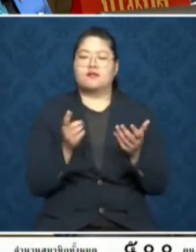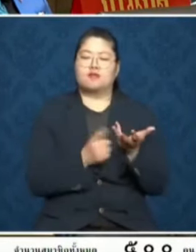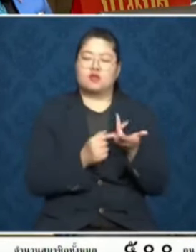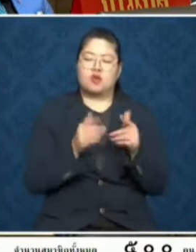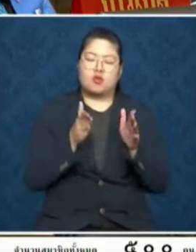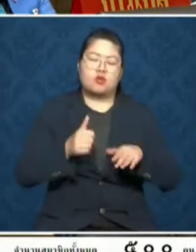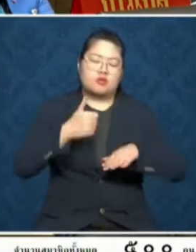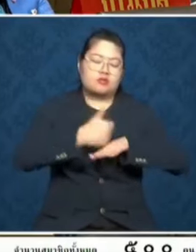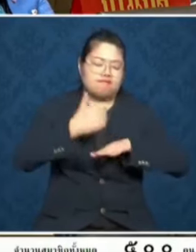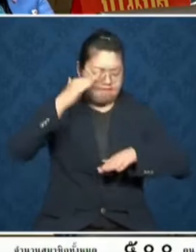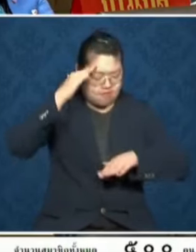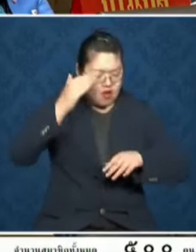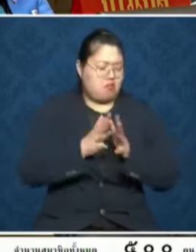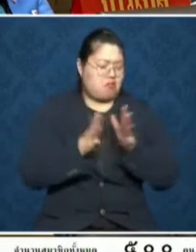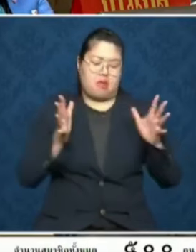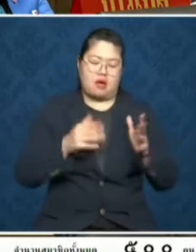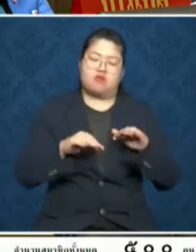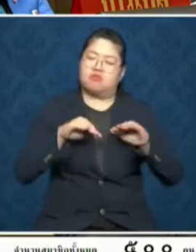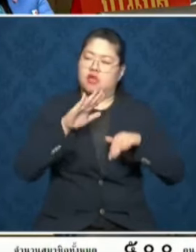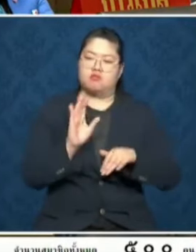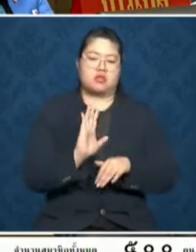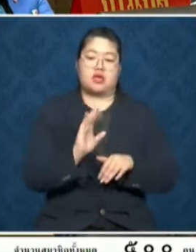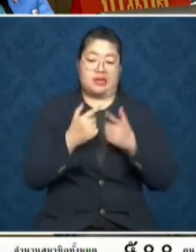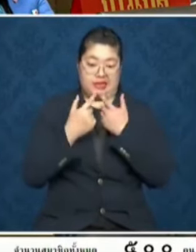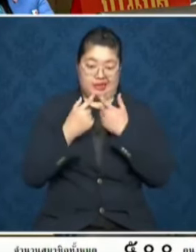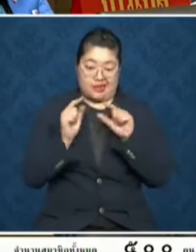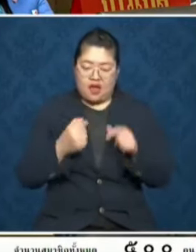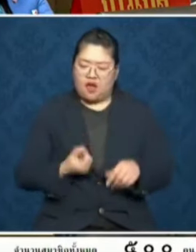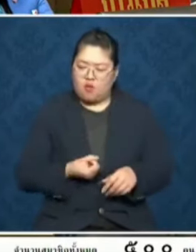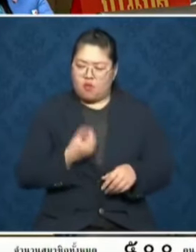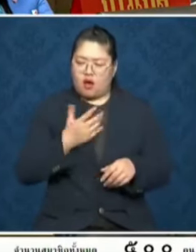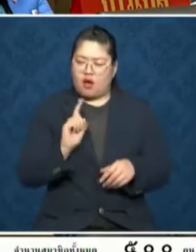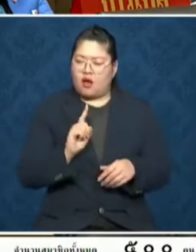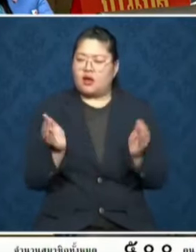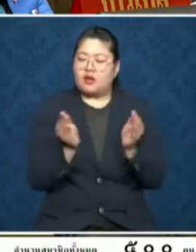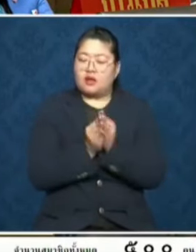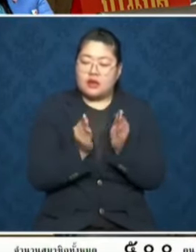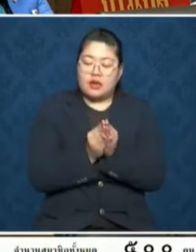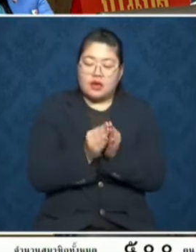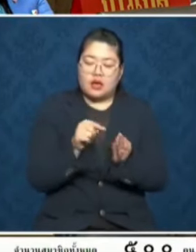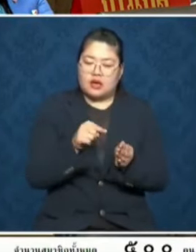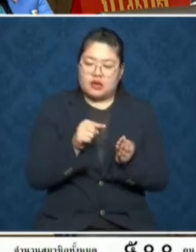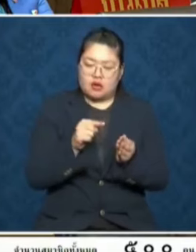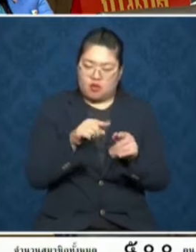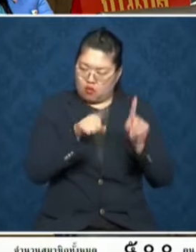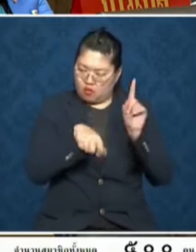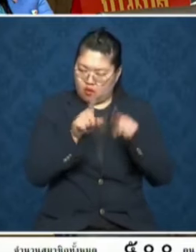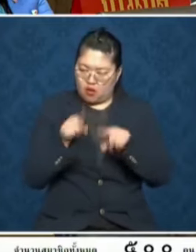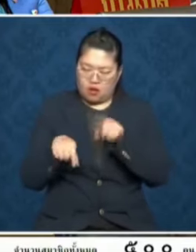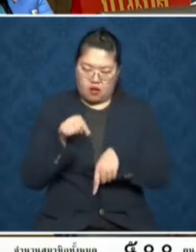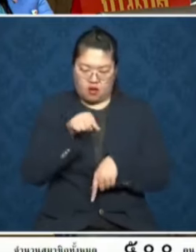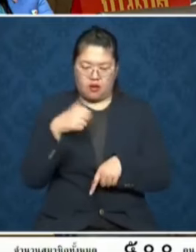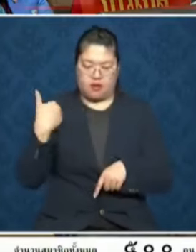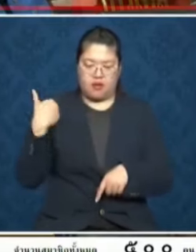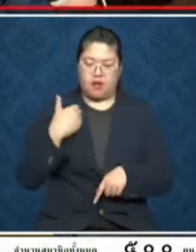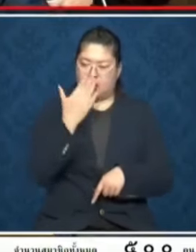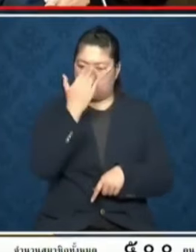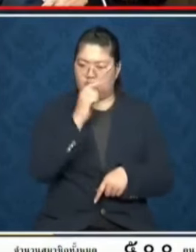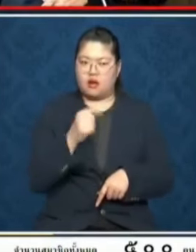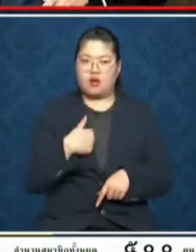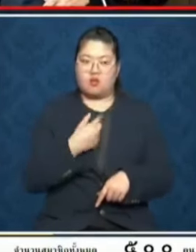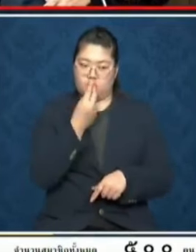ที่มันมีสูงมากล้นกองทัพแต่ดิฉันตกใจกับตัวเลขของนายพลที่มันคลาดเคลื่อนอย่างมากพอเมื่อดิฉันล